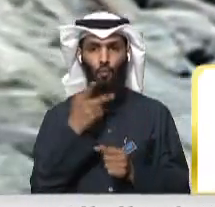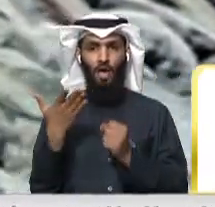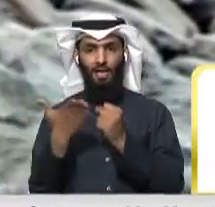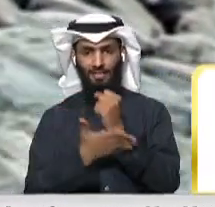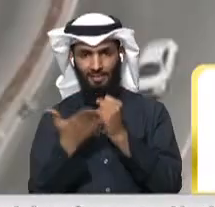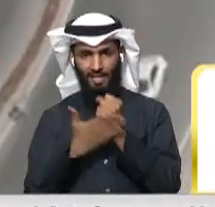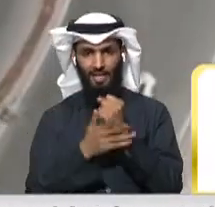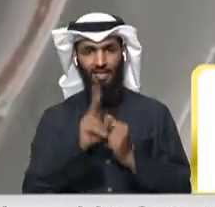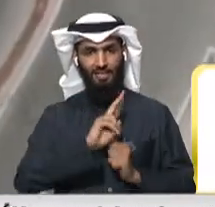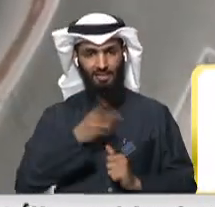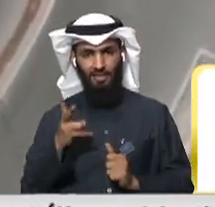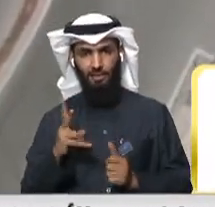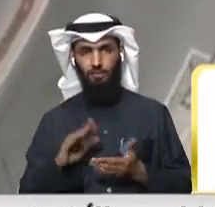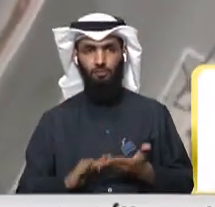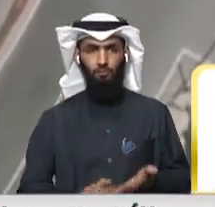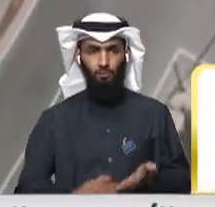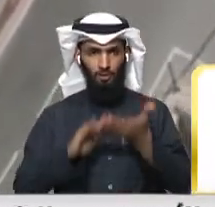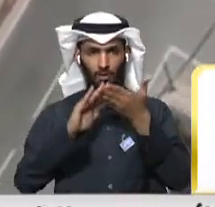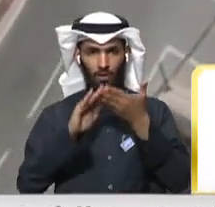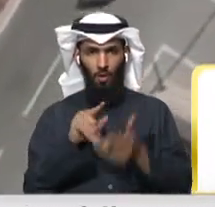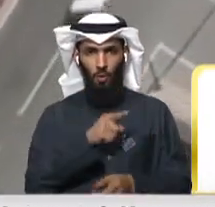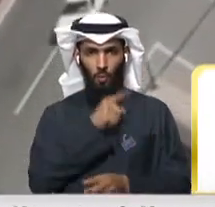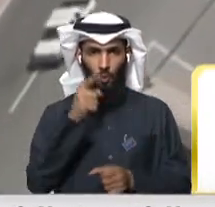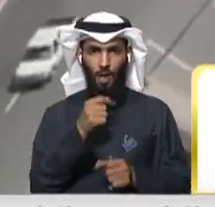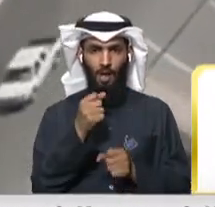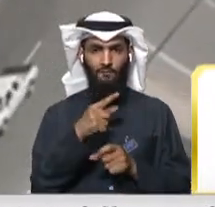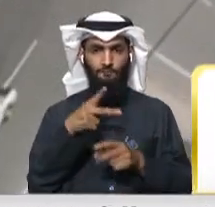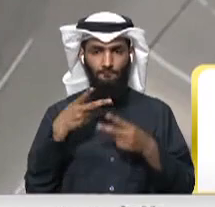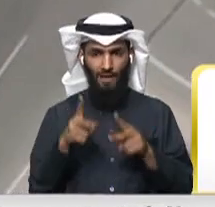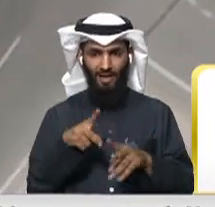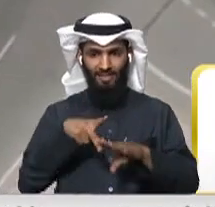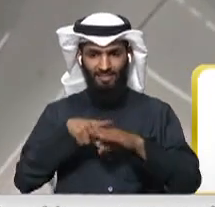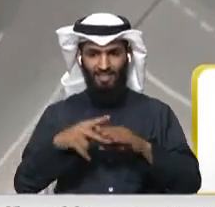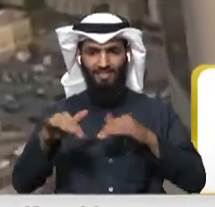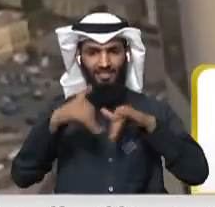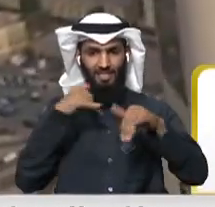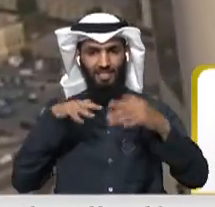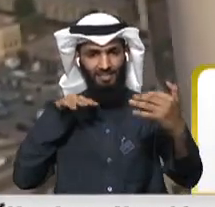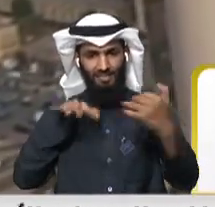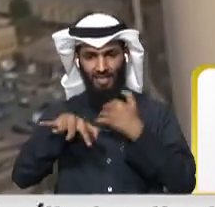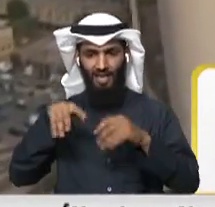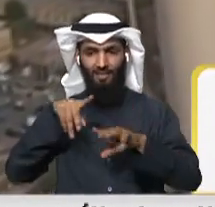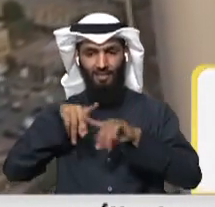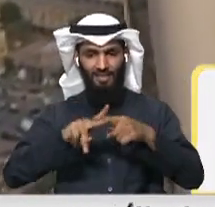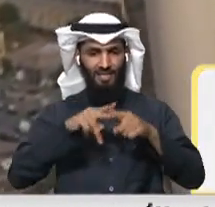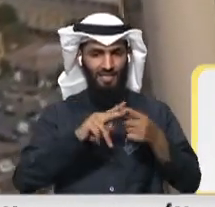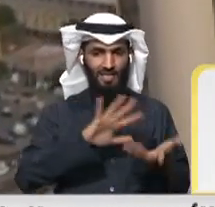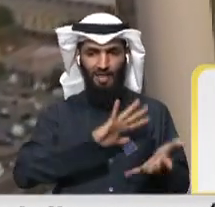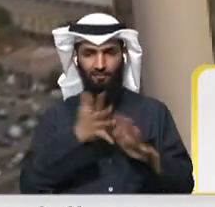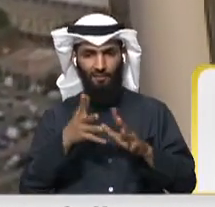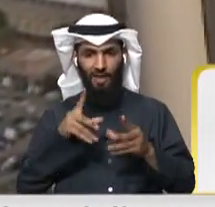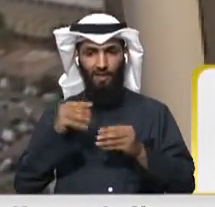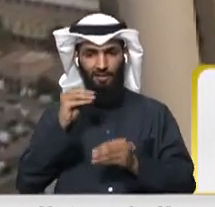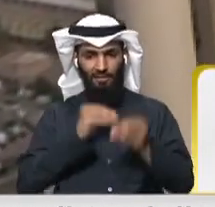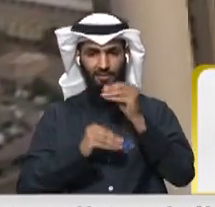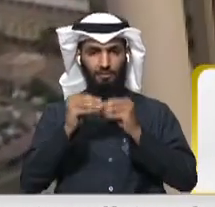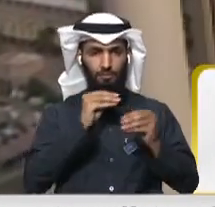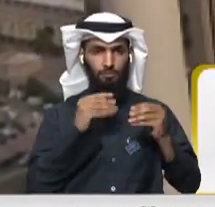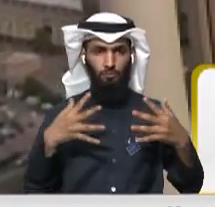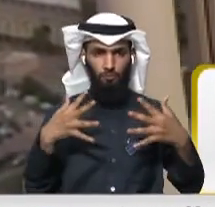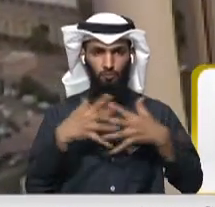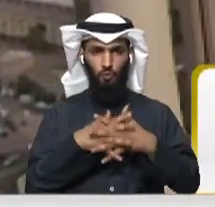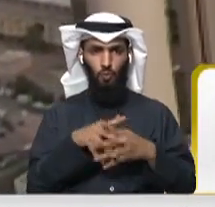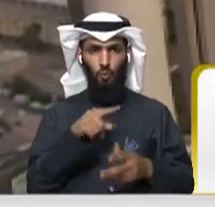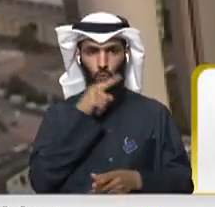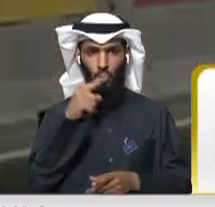وفي مجالات تحسين اعمال تنفيذ وانشاء وصيانه الطرق كما شهد حجم التبادل التجاري بين البلدين